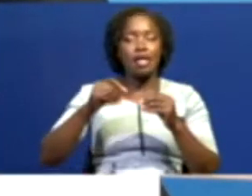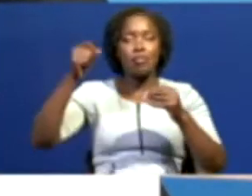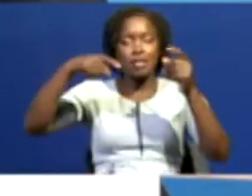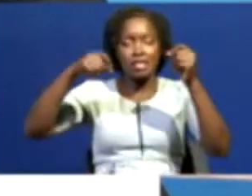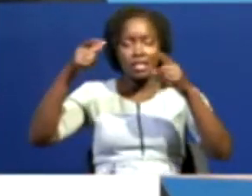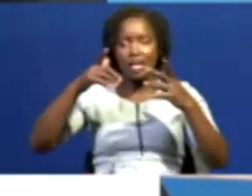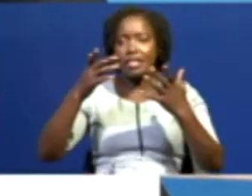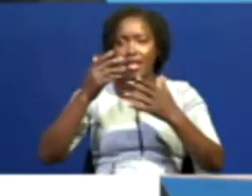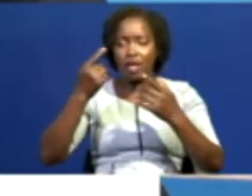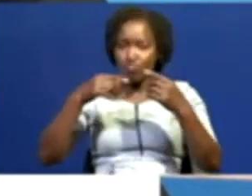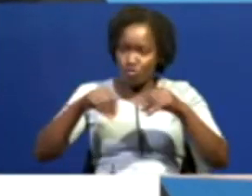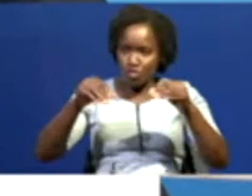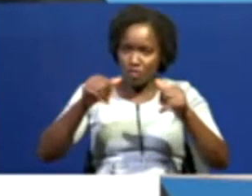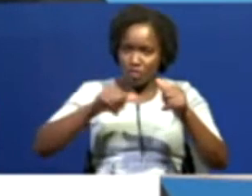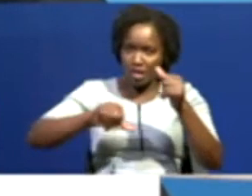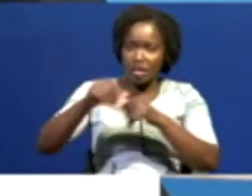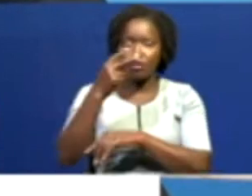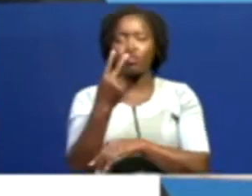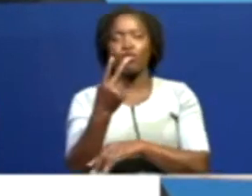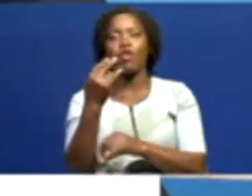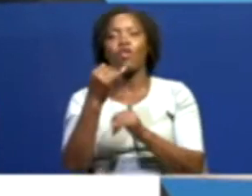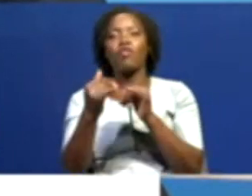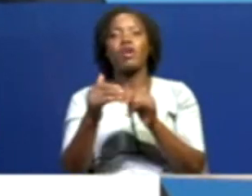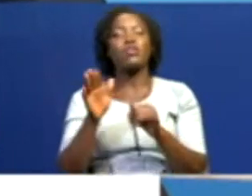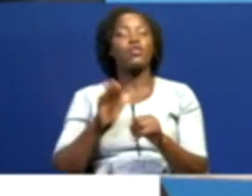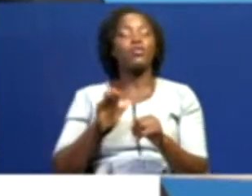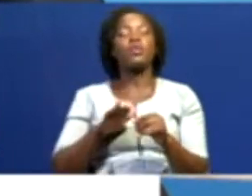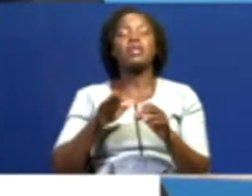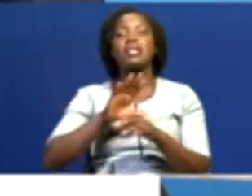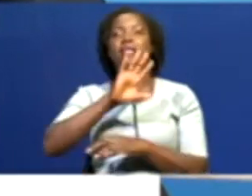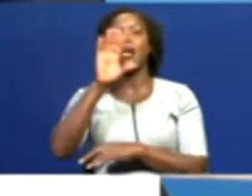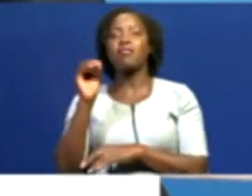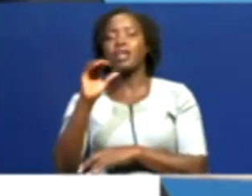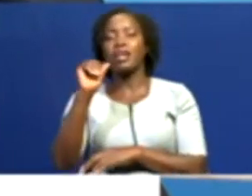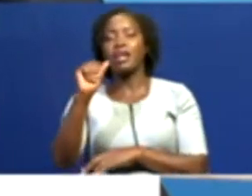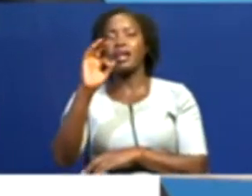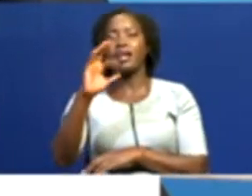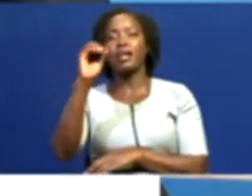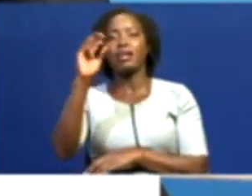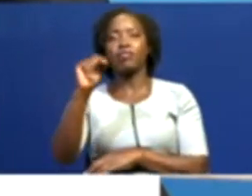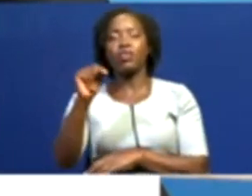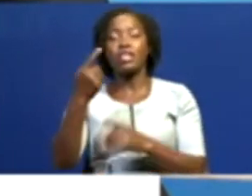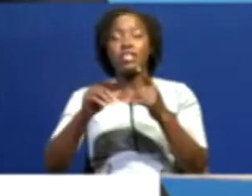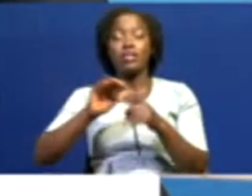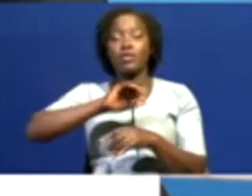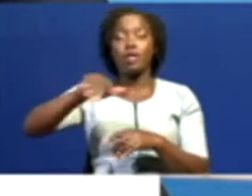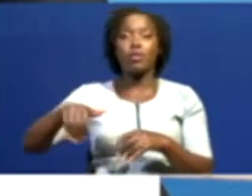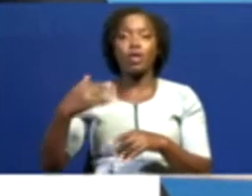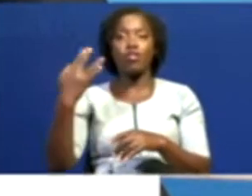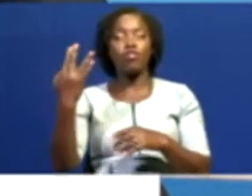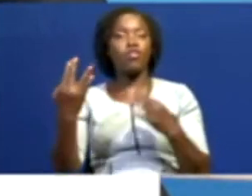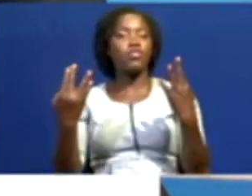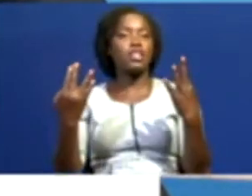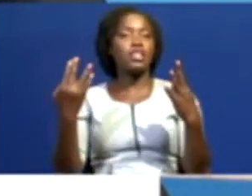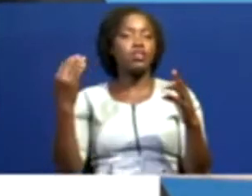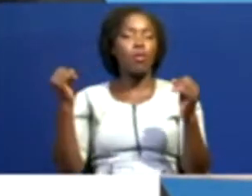raundi ya pili za kufuzu kwa finali za kuwania kombe la kinadada barani Afrika baada ya kuishinda Cameroon kwa mabao 4-3 kupitia